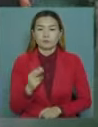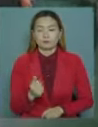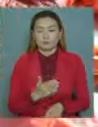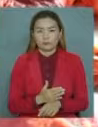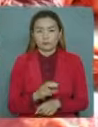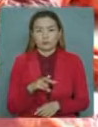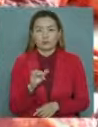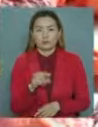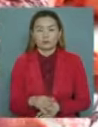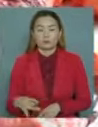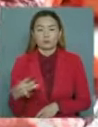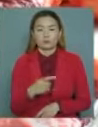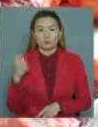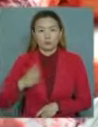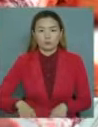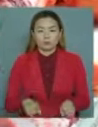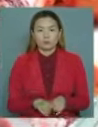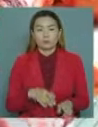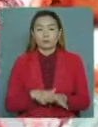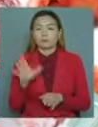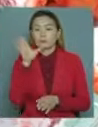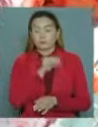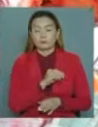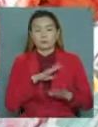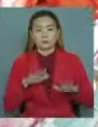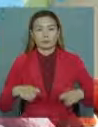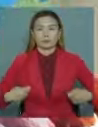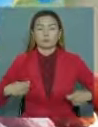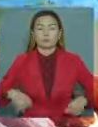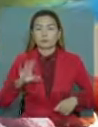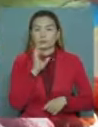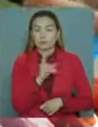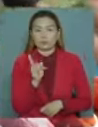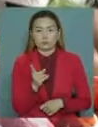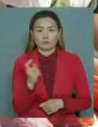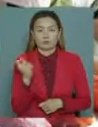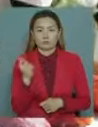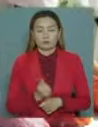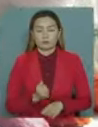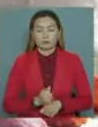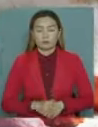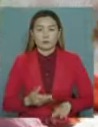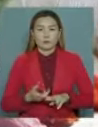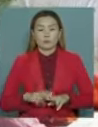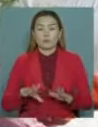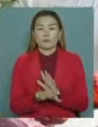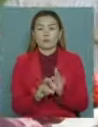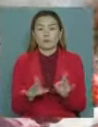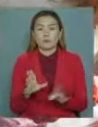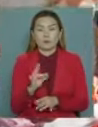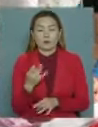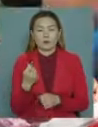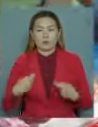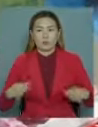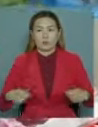из Макасского района. Она реализует здесь мясную продукцию одного из хозяйств. По ее словам, торговать